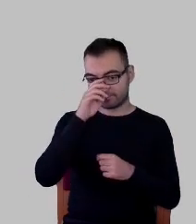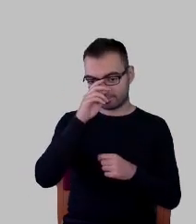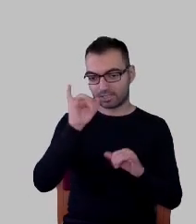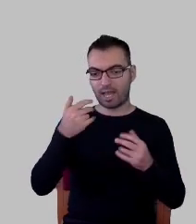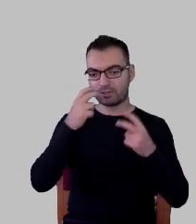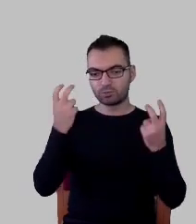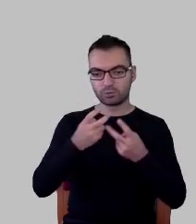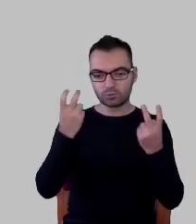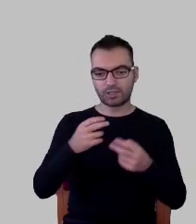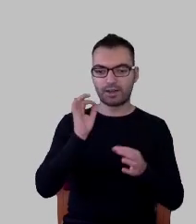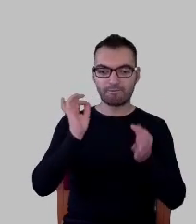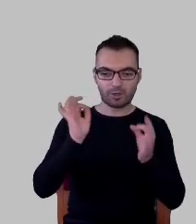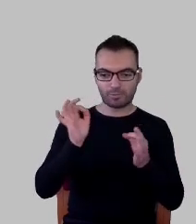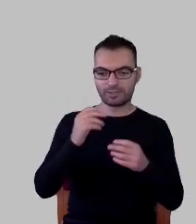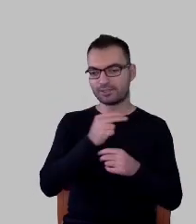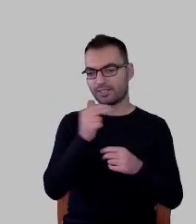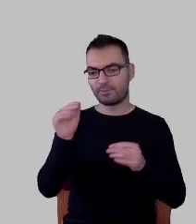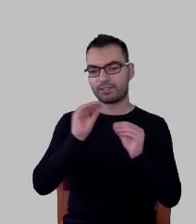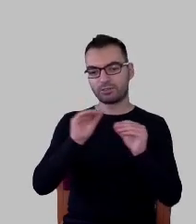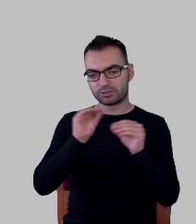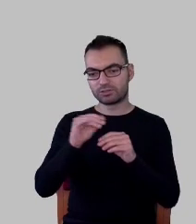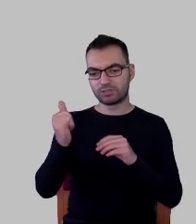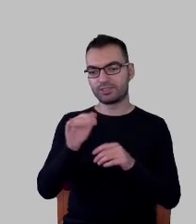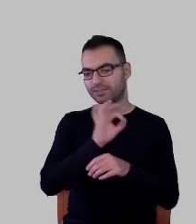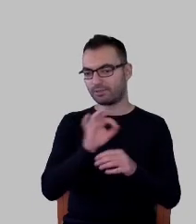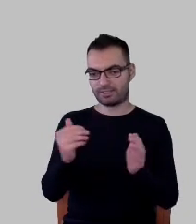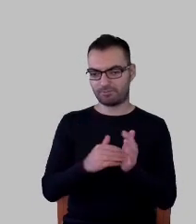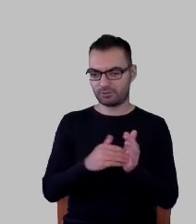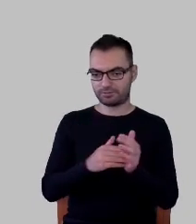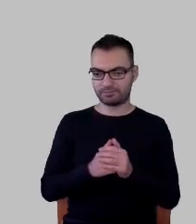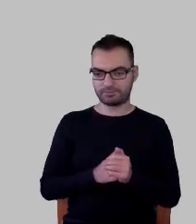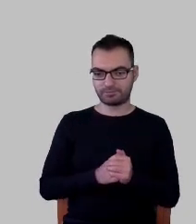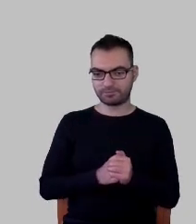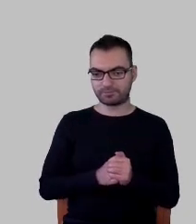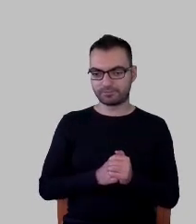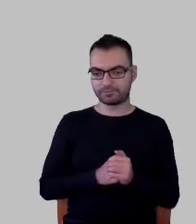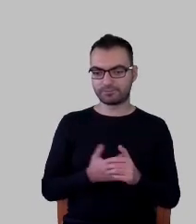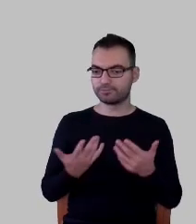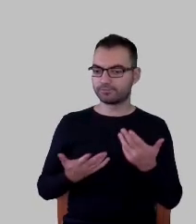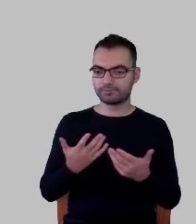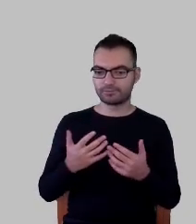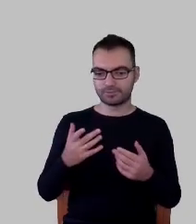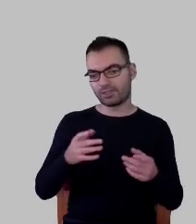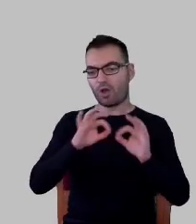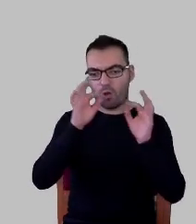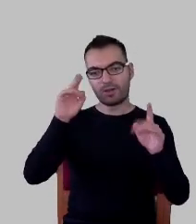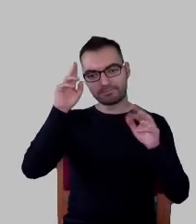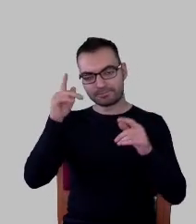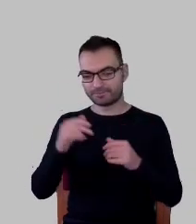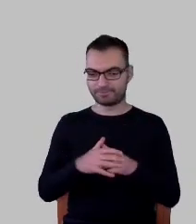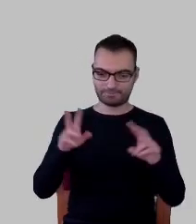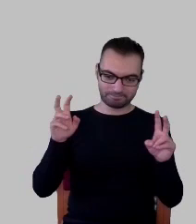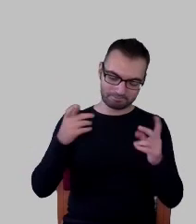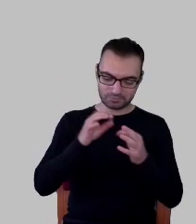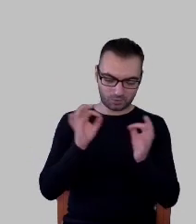szukać informacji dotyczących kształcenia uczniów ze specjalnymi potrzebami edukacyjnymi. Taki know-how. Skąd